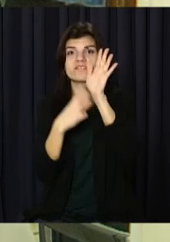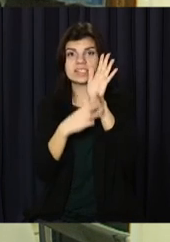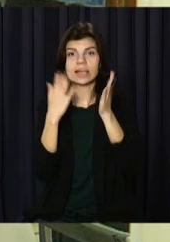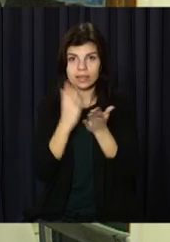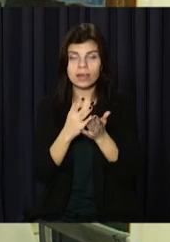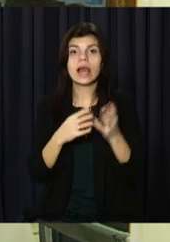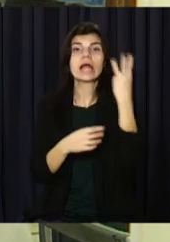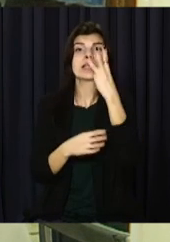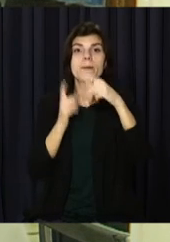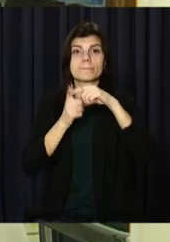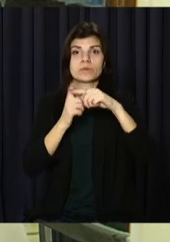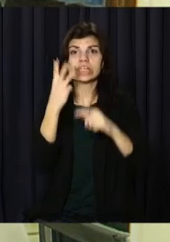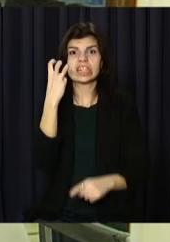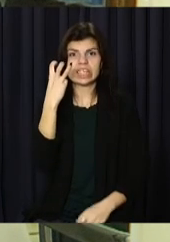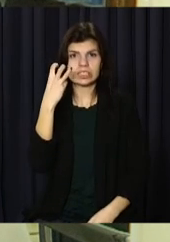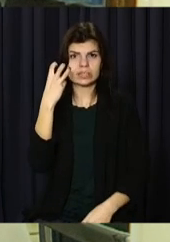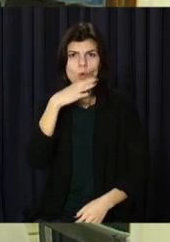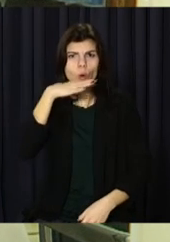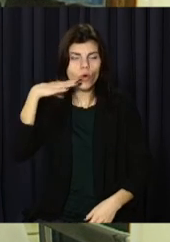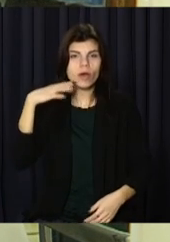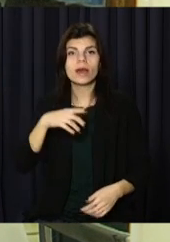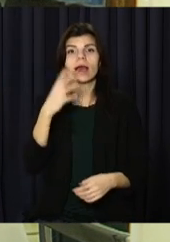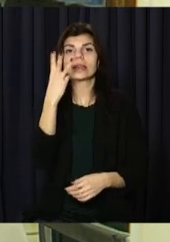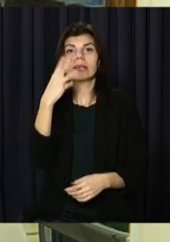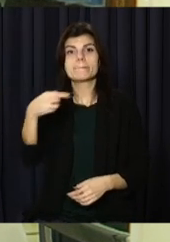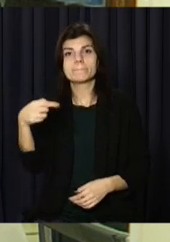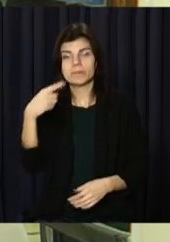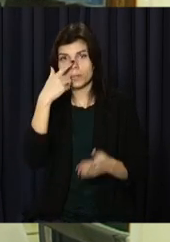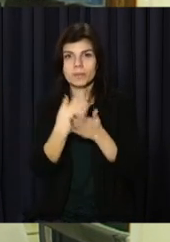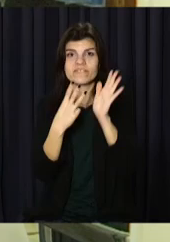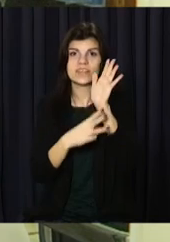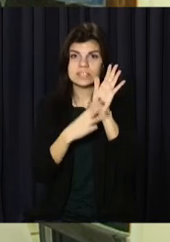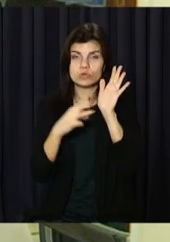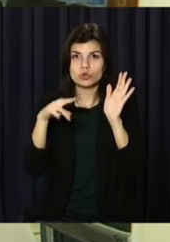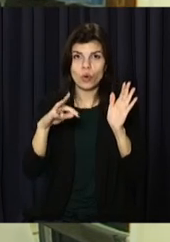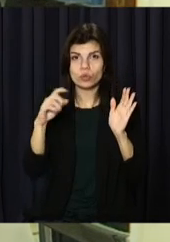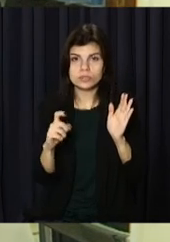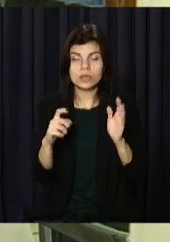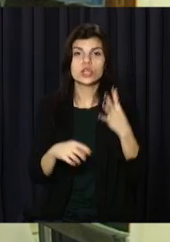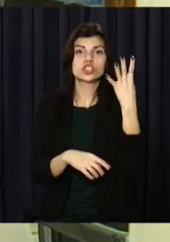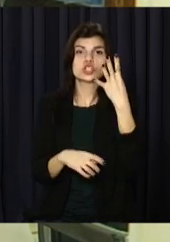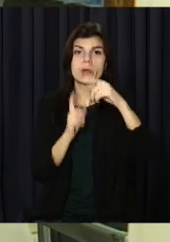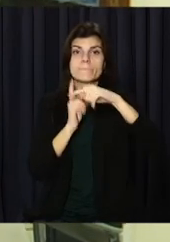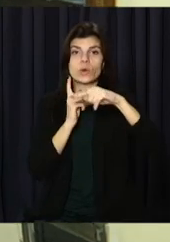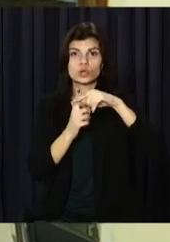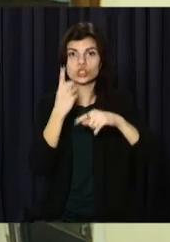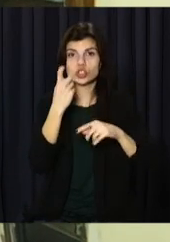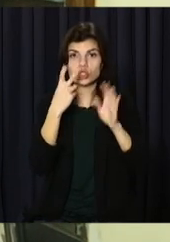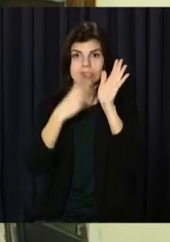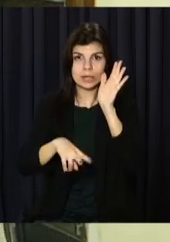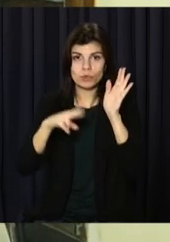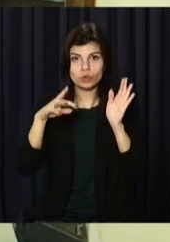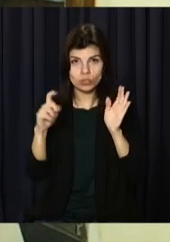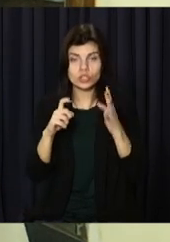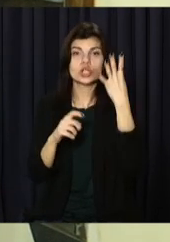доз, третьої позитивної – 300 доз. Третьої негативної – майже 80 доз, четверта позитивна – 170